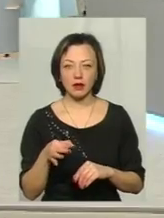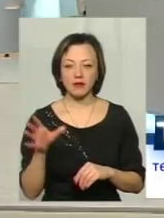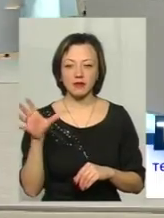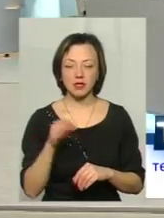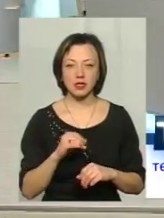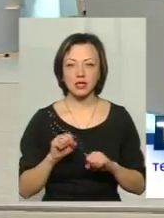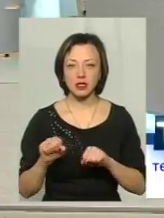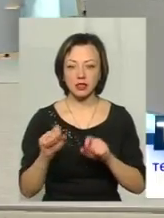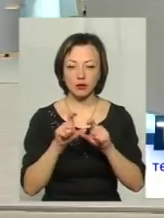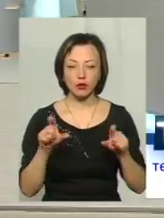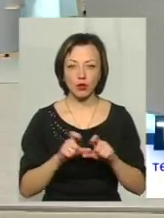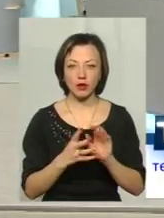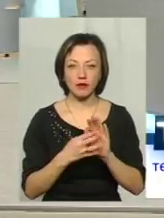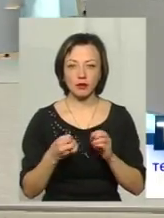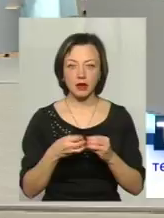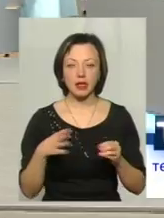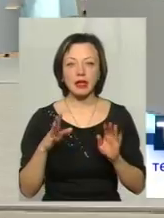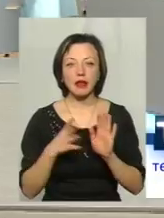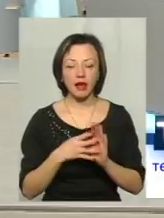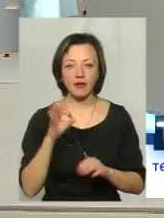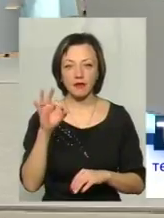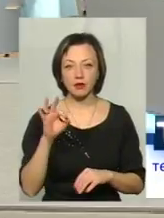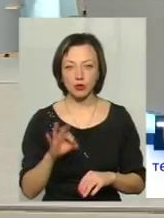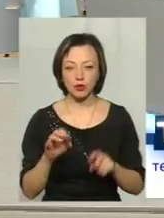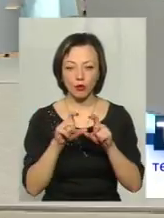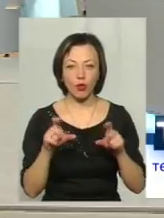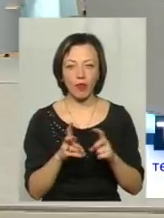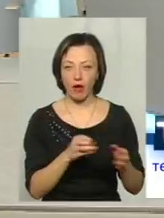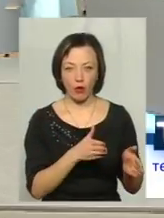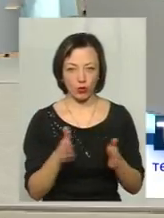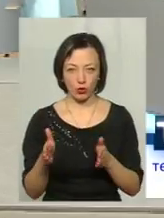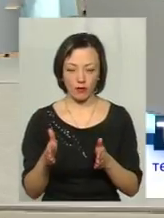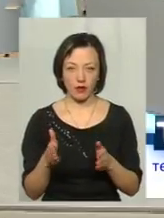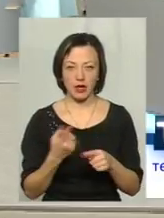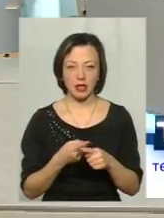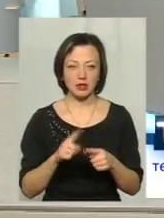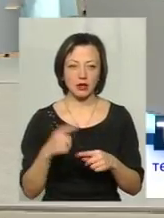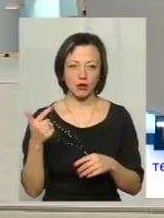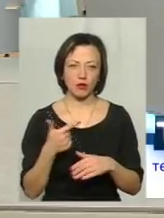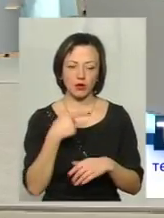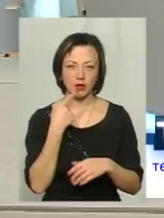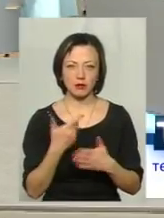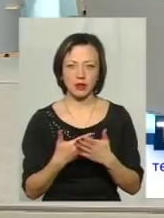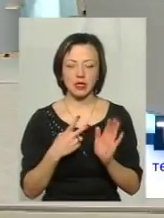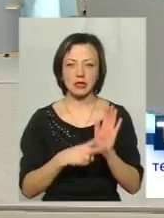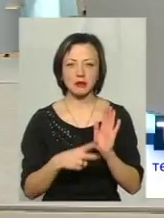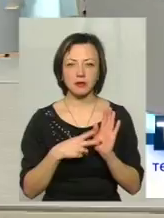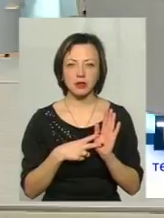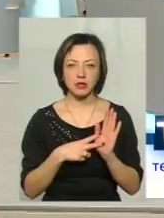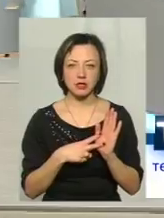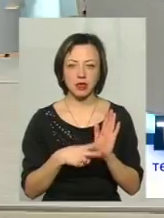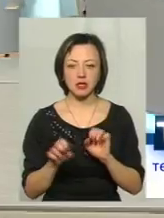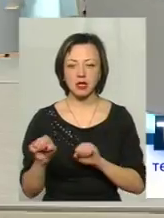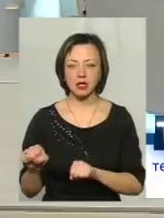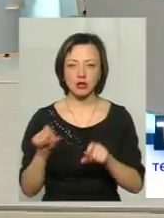захисних споруд 915, тільки 9% споруд, які не готові. Це, грубо говоря, десь близько 70